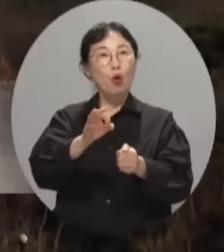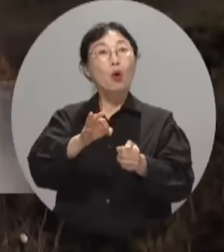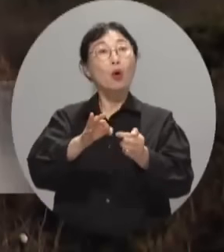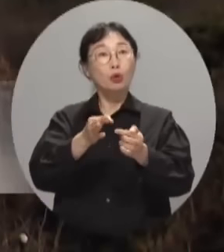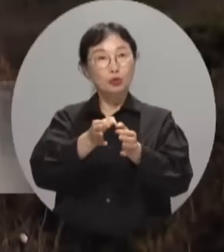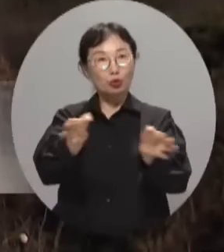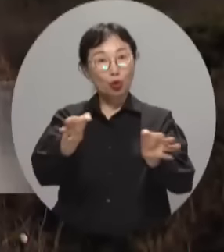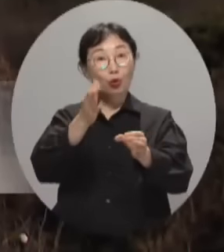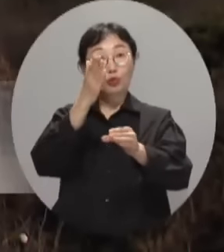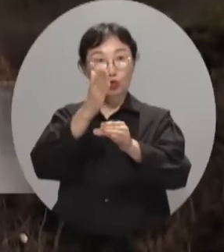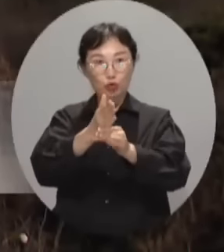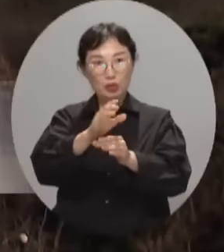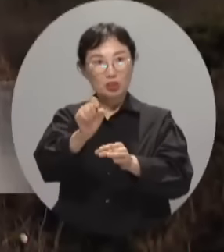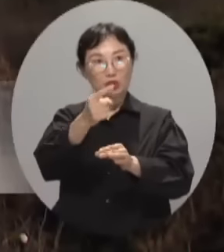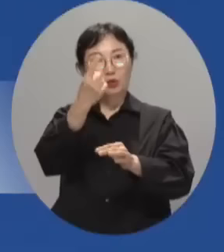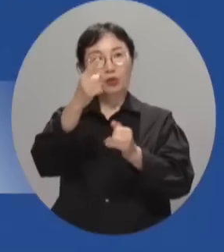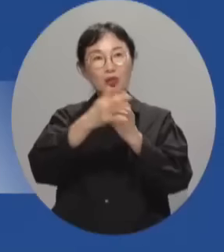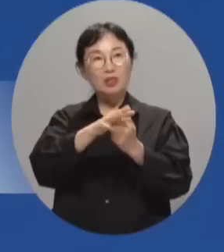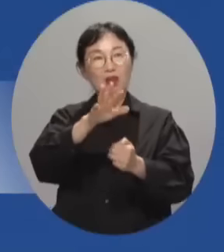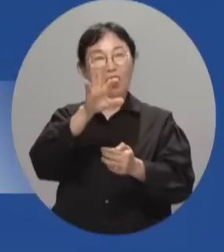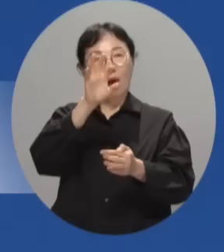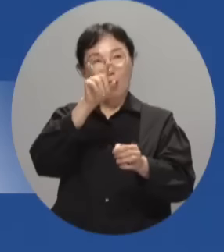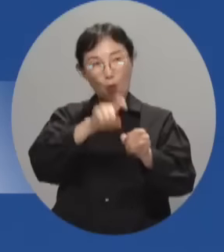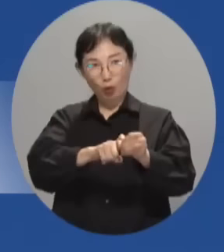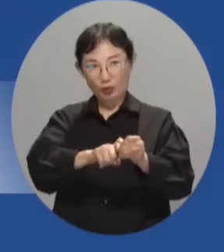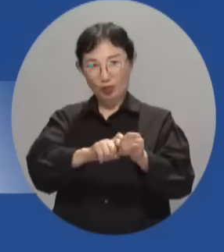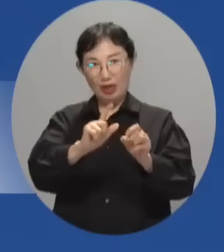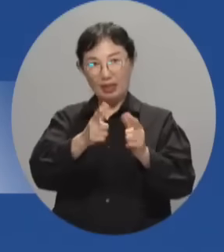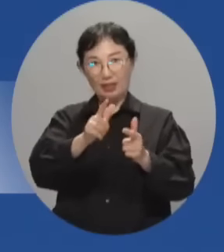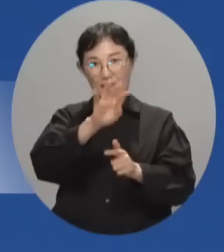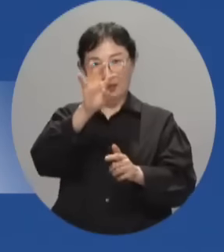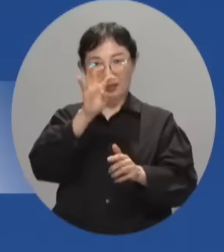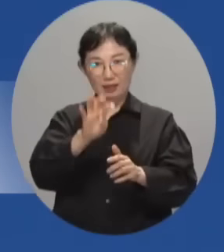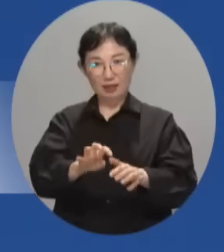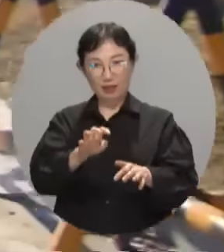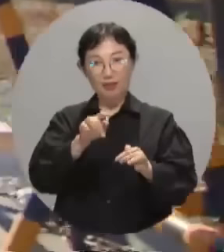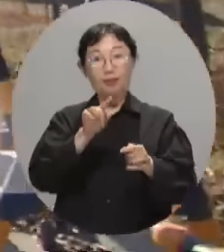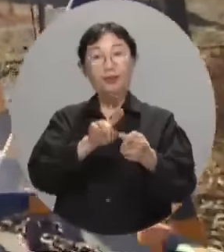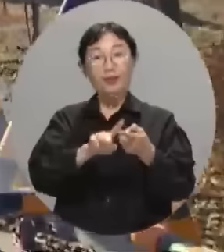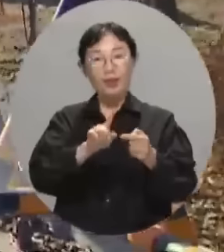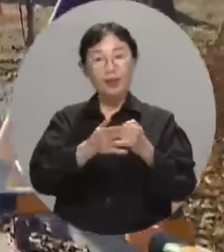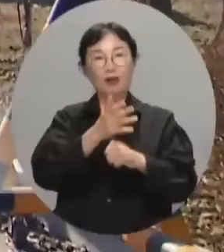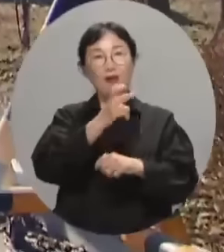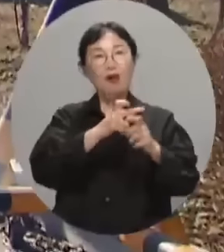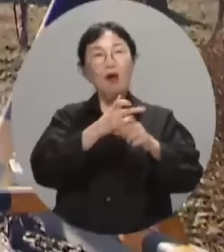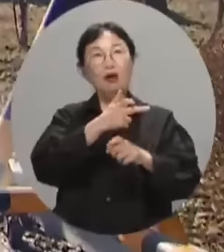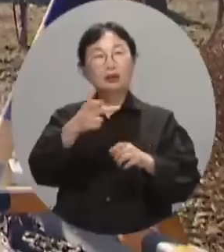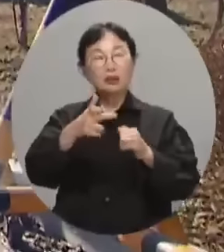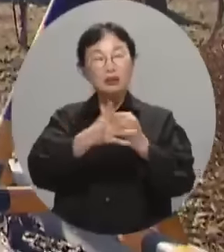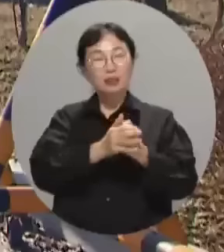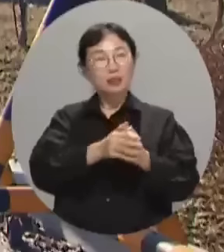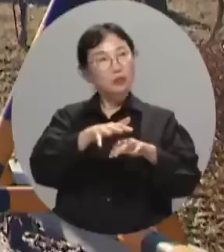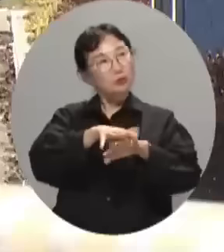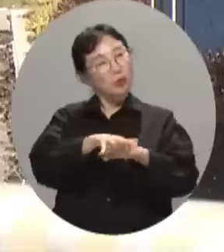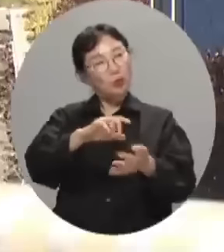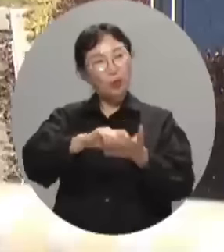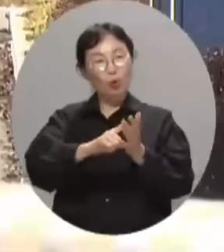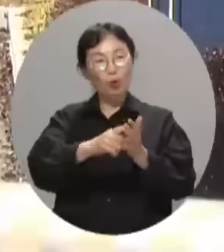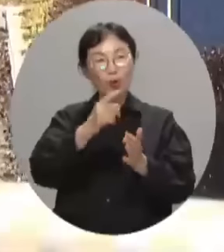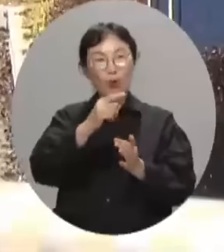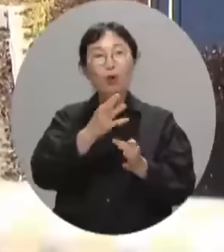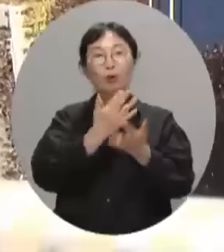있는데 이를 노린 것으로 보입니다. 현 소각장 자리에는 더 큰 규모의 소각장이 예정돼 있기